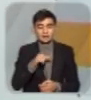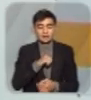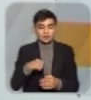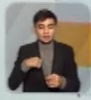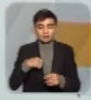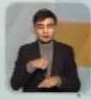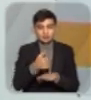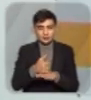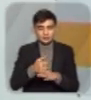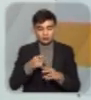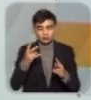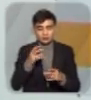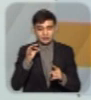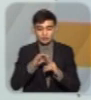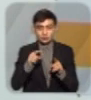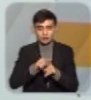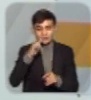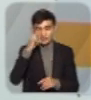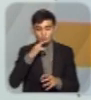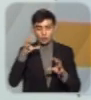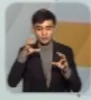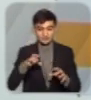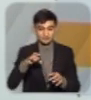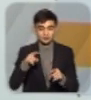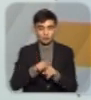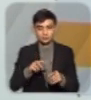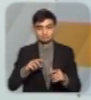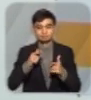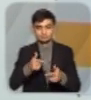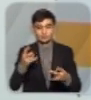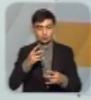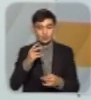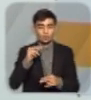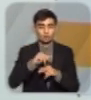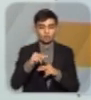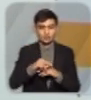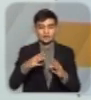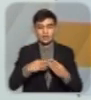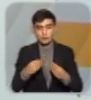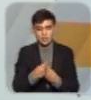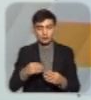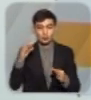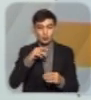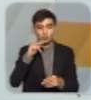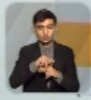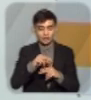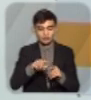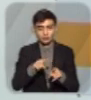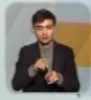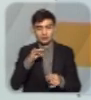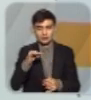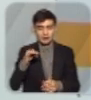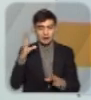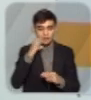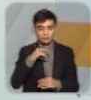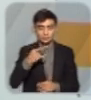том, чтобы у нас в законе появился такой пункт, такая форма обучения, как семейная форма обучения, и такая возможность